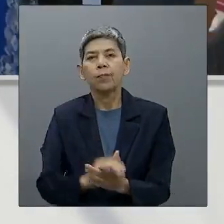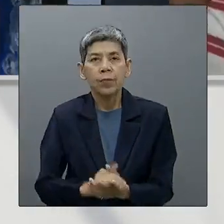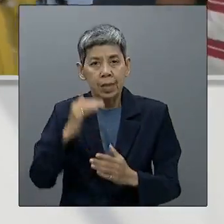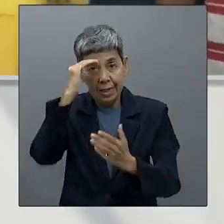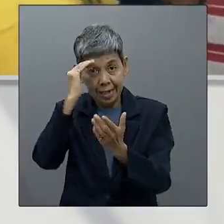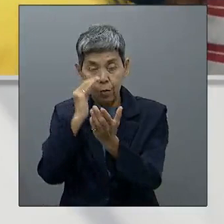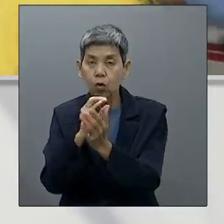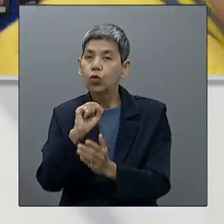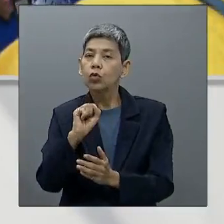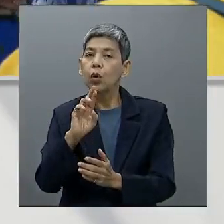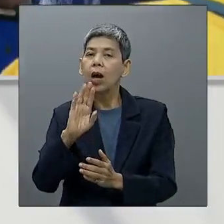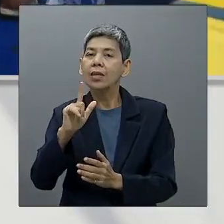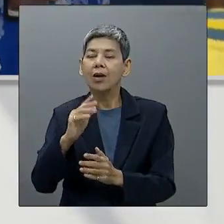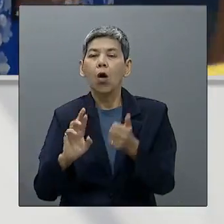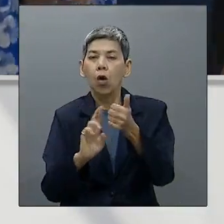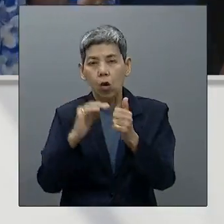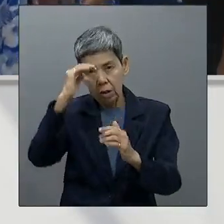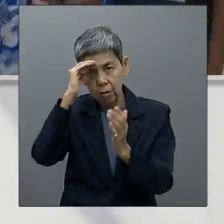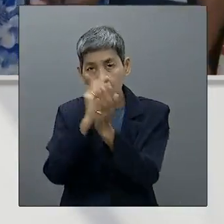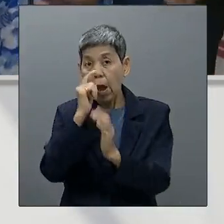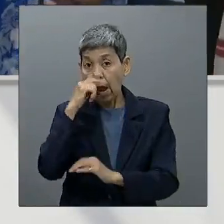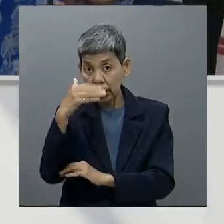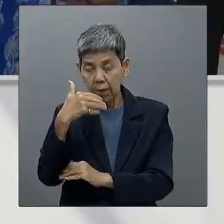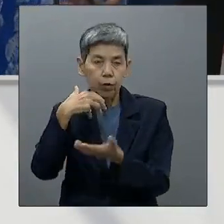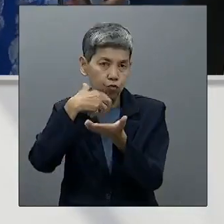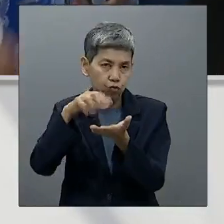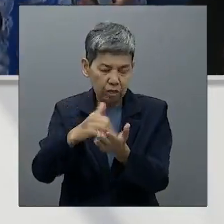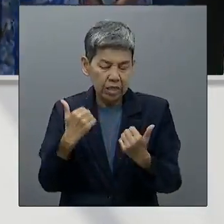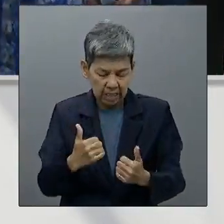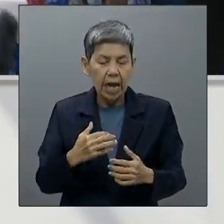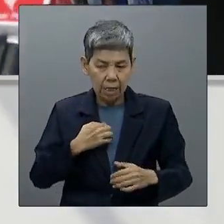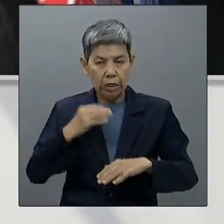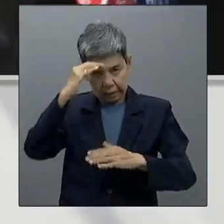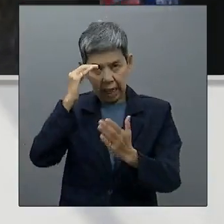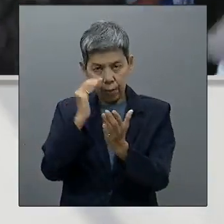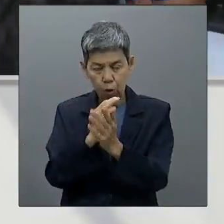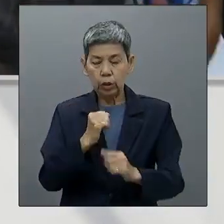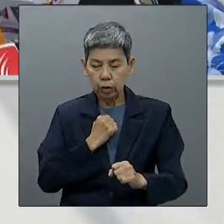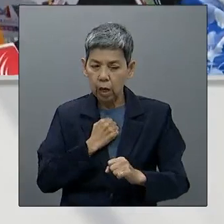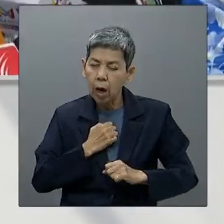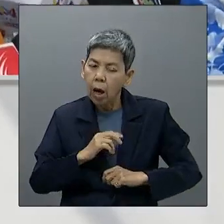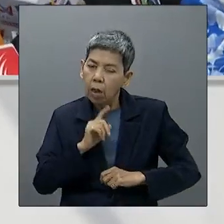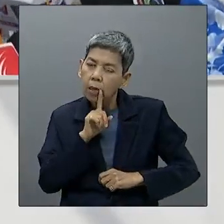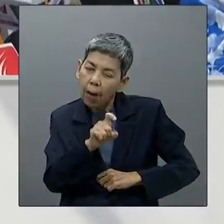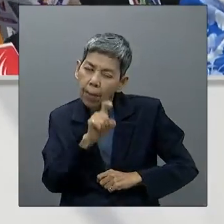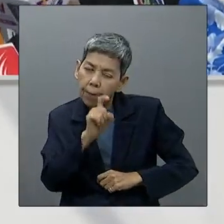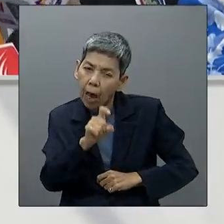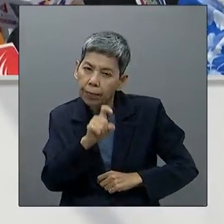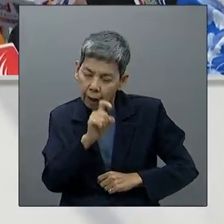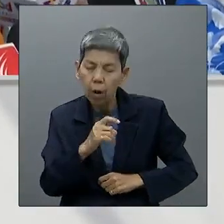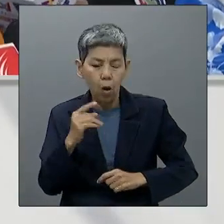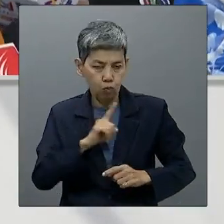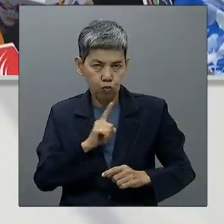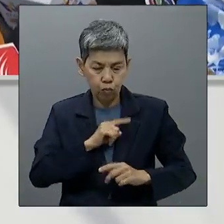เอกสุรเชษฐ์หักพาลรองผบตรซึ่งก็เปิดเผยว่าเป็นหนึ่งในตำรวจที่เข้าไปร่วมสอบข้อเท็จจริงจากแอมในทุกครั้ง